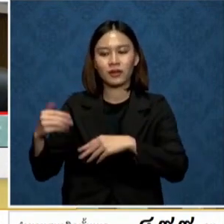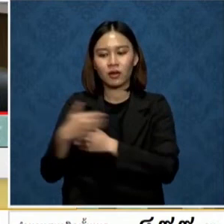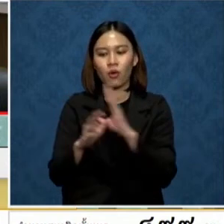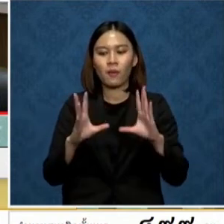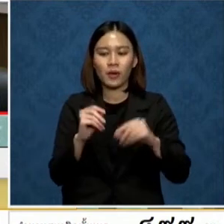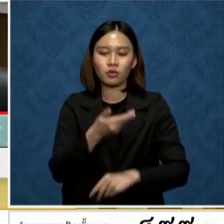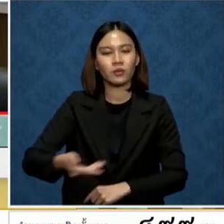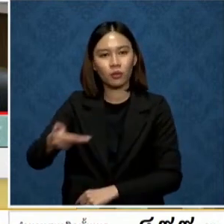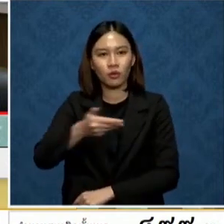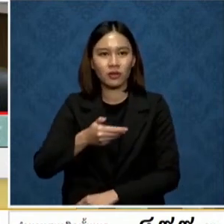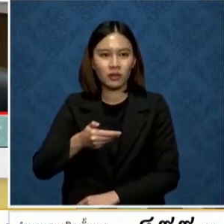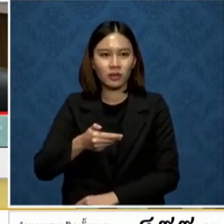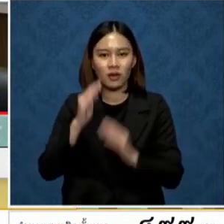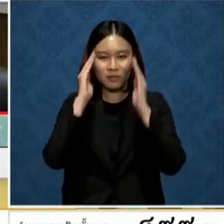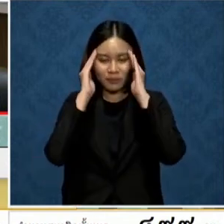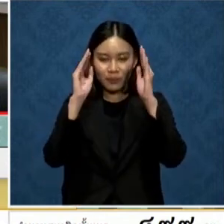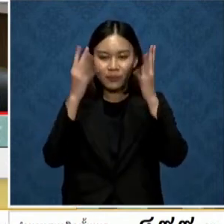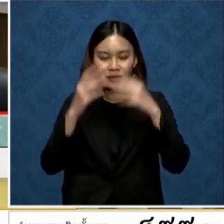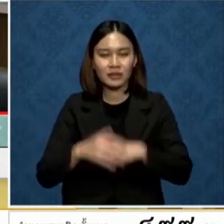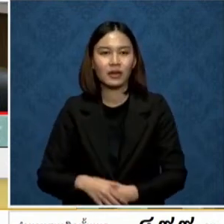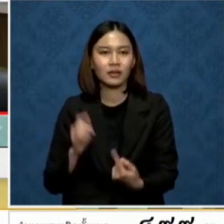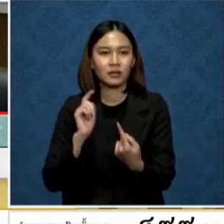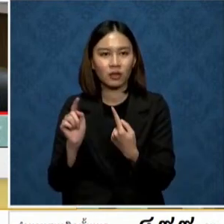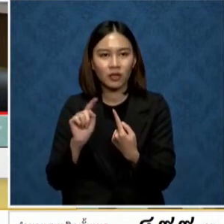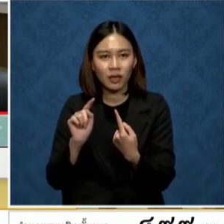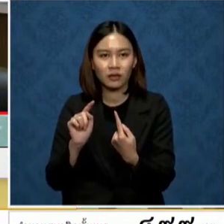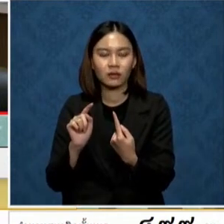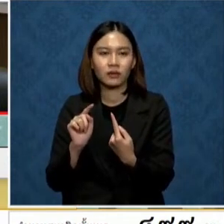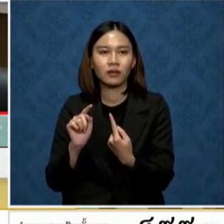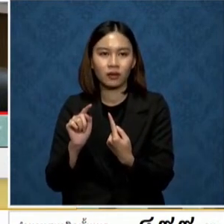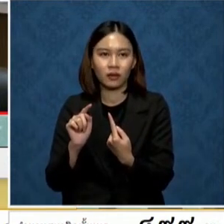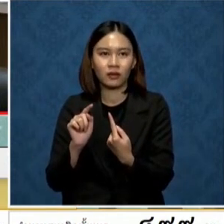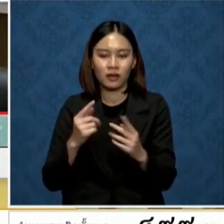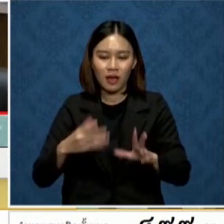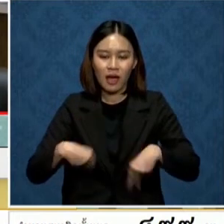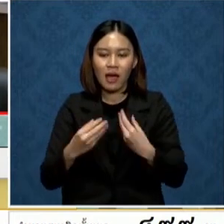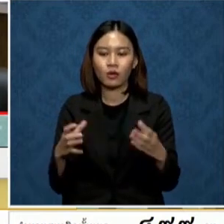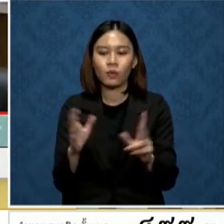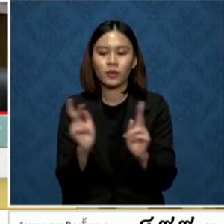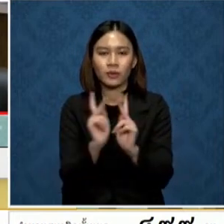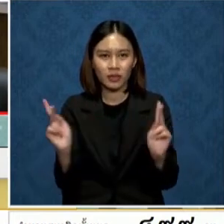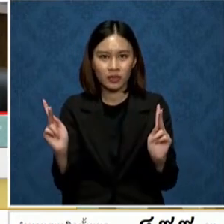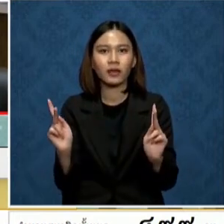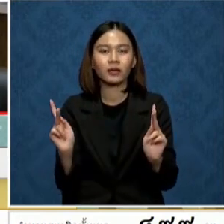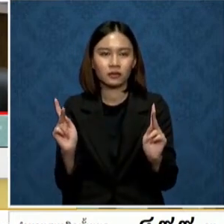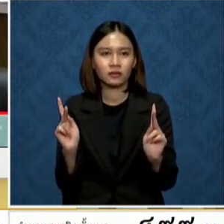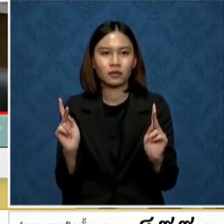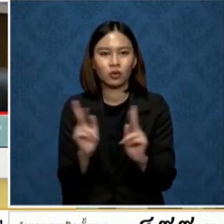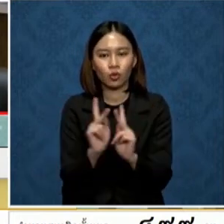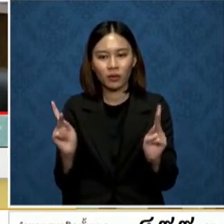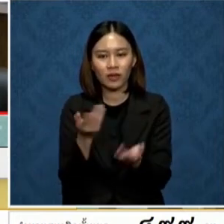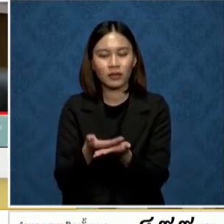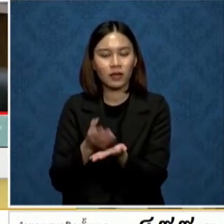นี้นะคะอาจจะไม่ได้ตั้งใจฟังด้วยซ้ำก็คือเรื่องของการที่ให้นะคะกรรมาธิการกรรมาธิการ